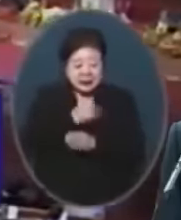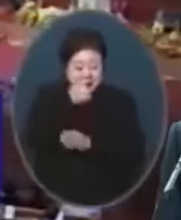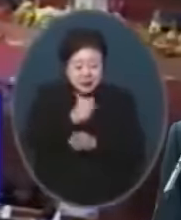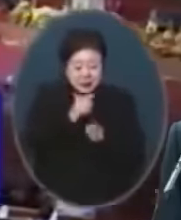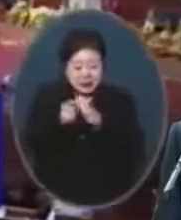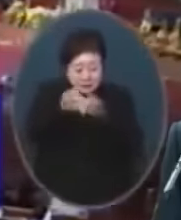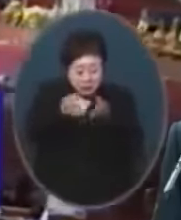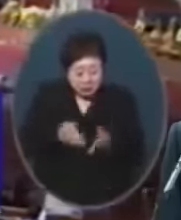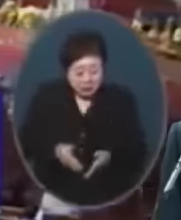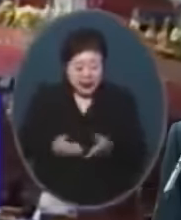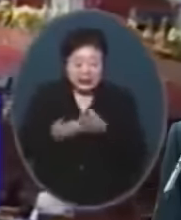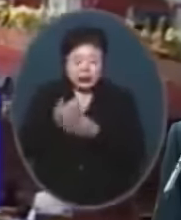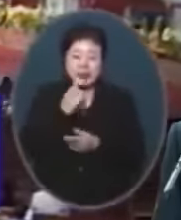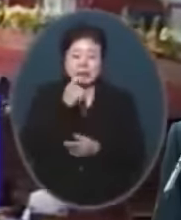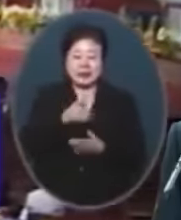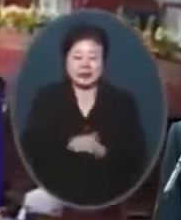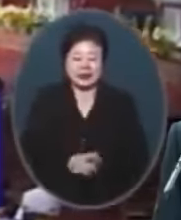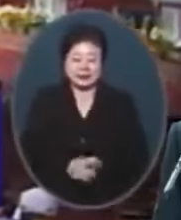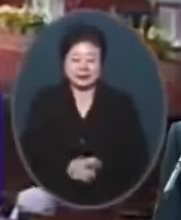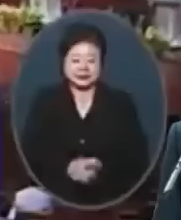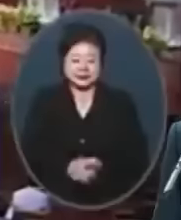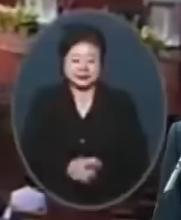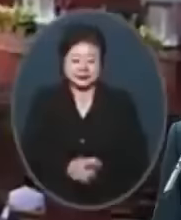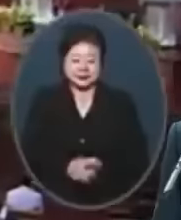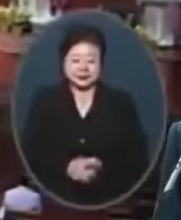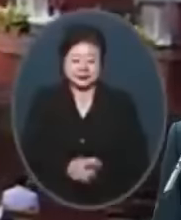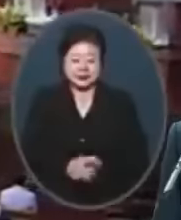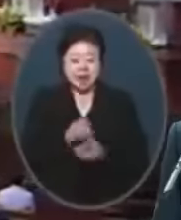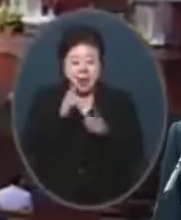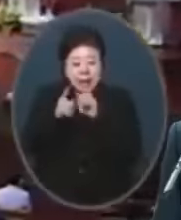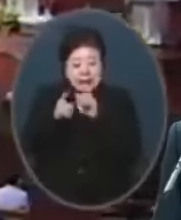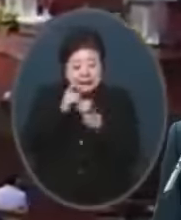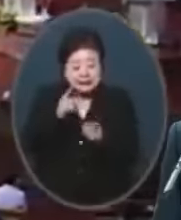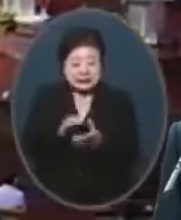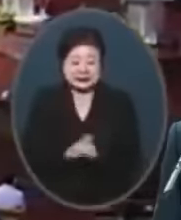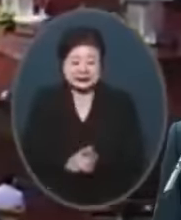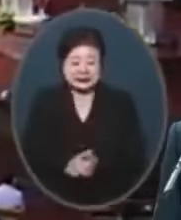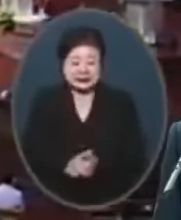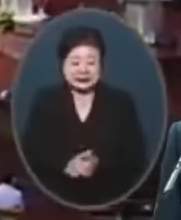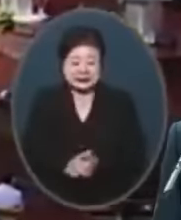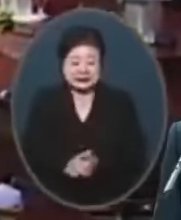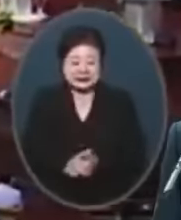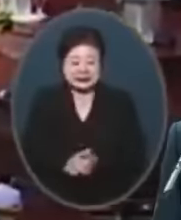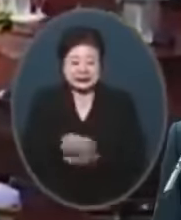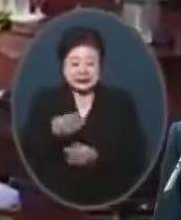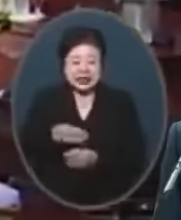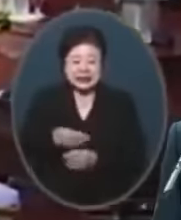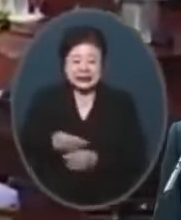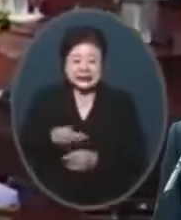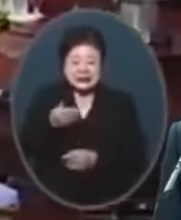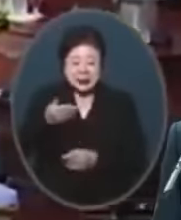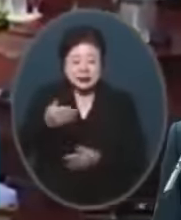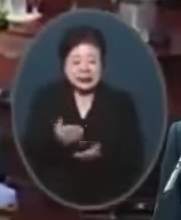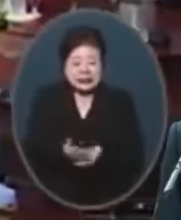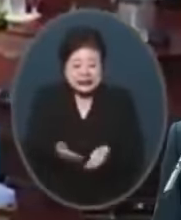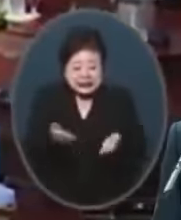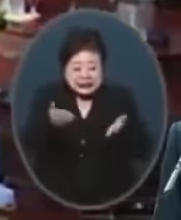그리스도의 말씀으로 말미암은 것입니다. 말씀은 4차원의